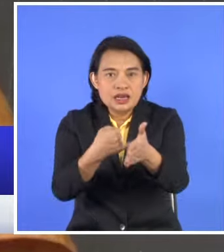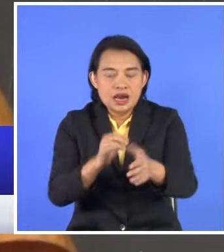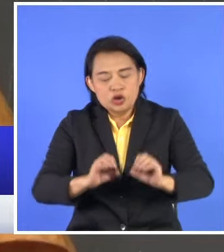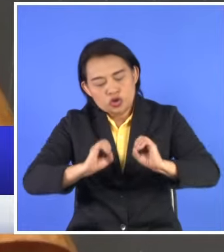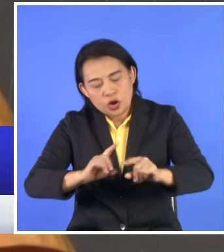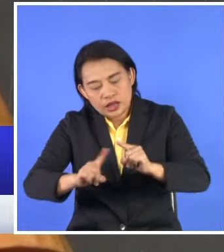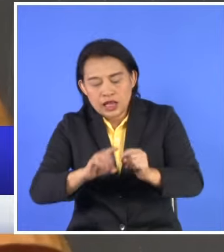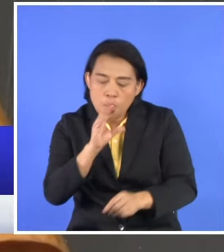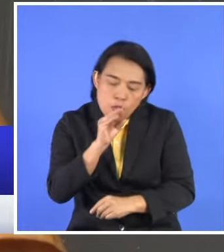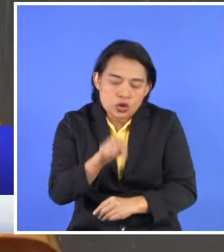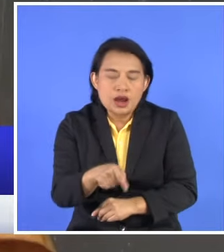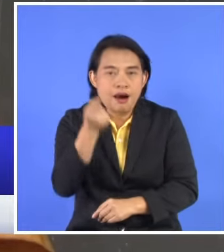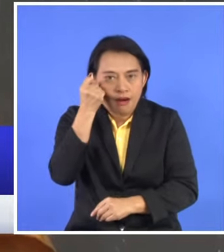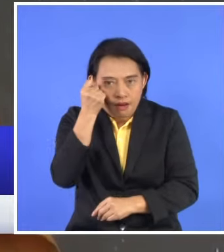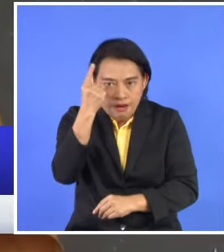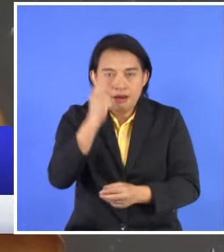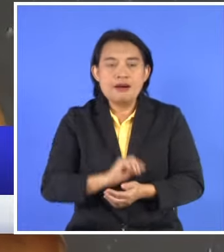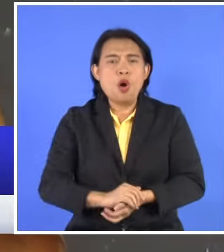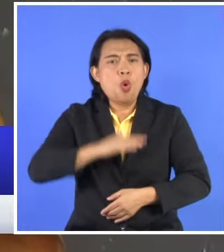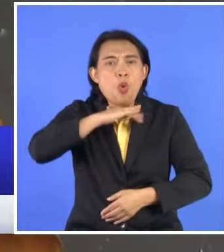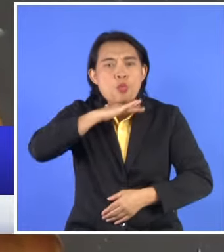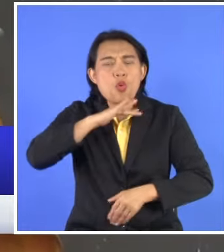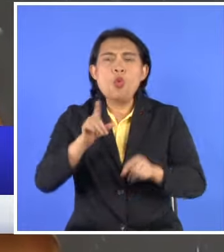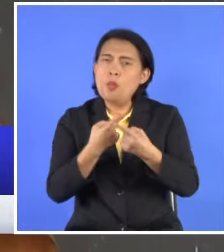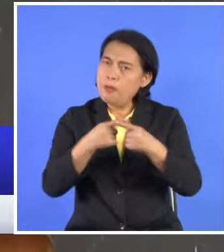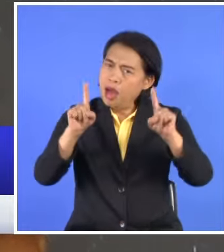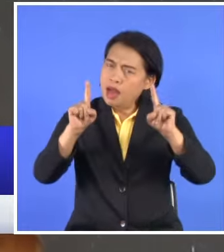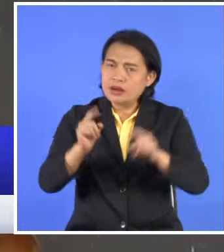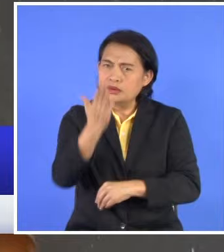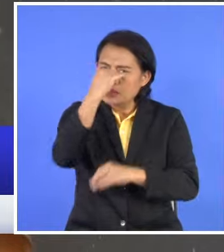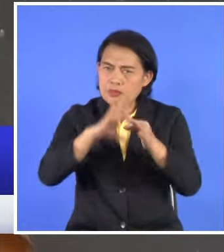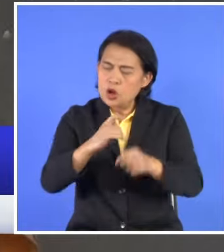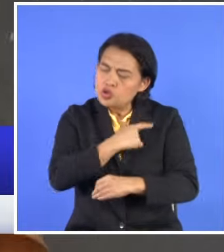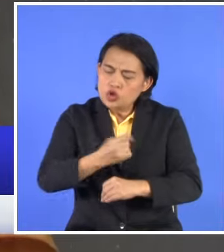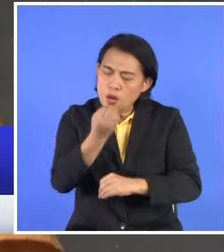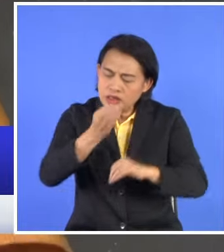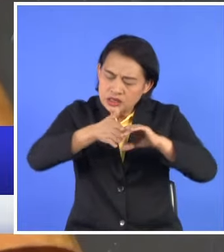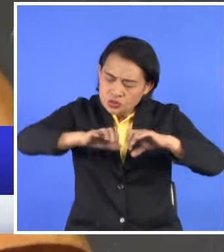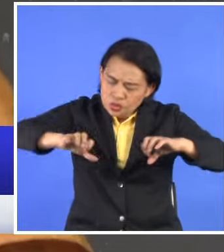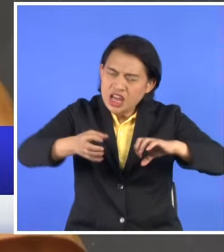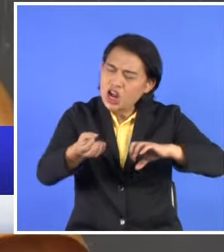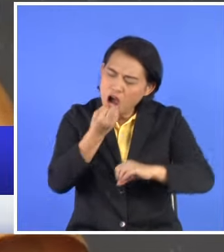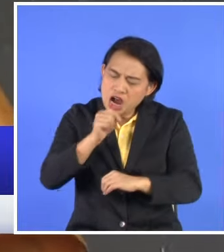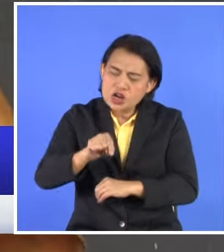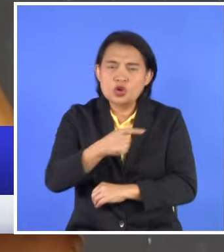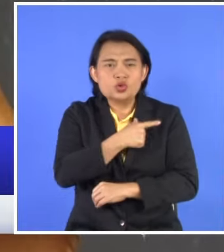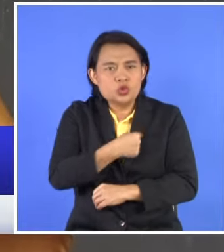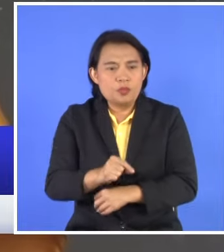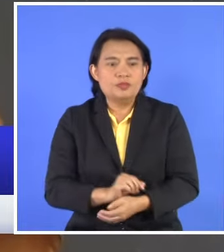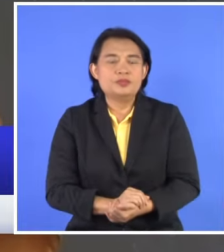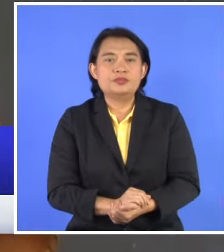อย่างแล้วเเป็นเป็นเป็นหมูที่แปลกมากโยมชอบทุเรียนทุเรียนเสร็จแล้ว